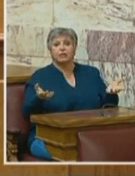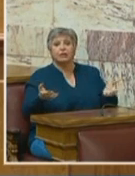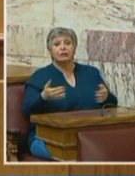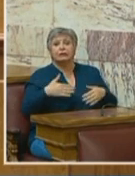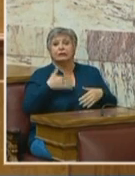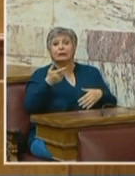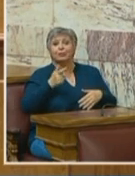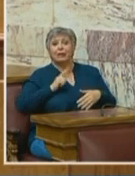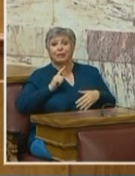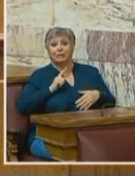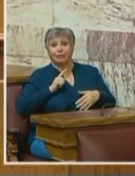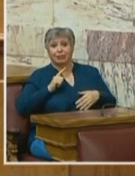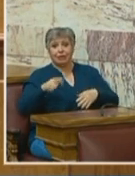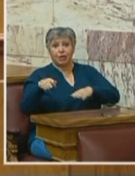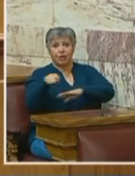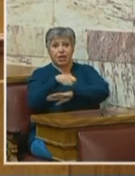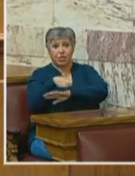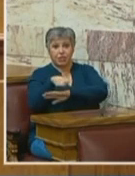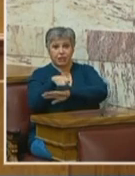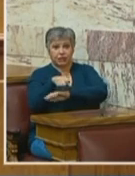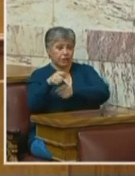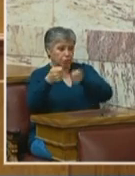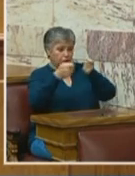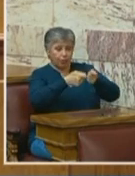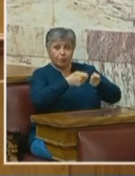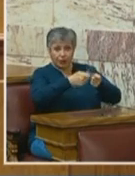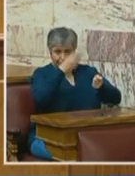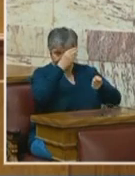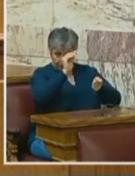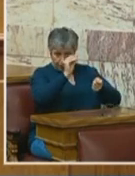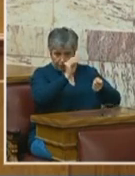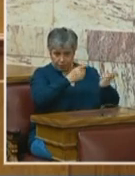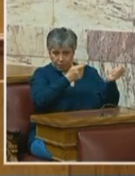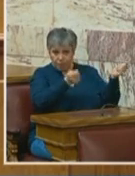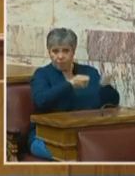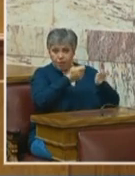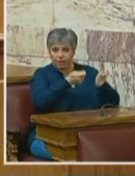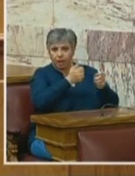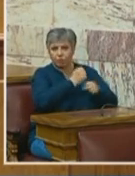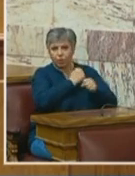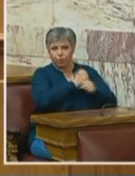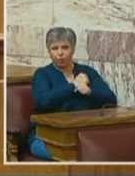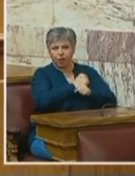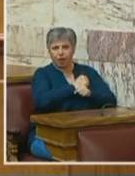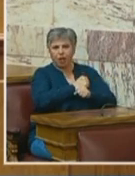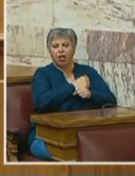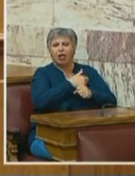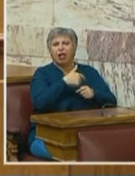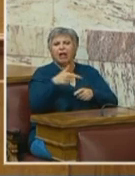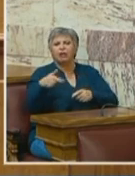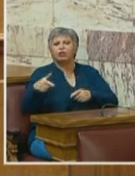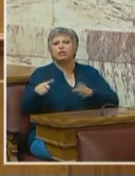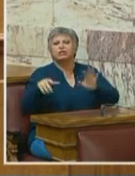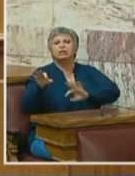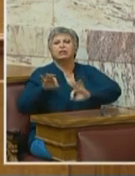Τσίπρα για να ερευνήσει την υπόθεση? Ασφαλώς και όχι. Η πολιτική σκηνοθεσία λοιπόν που στήθηκε στη